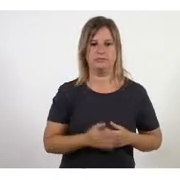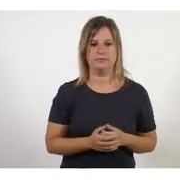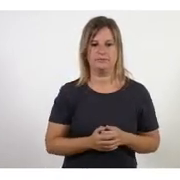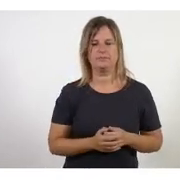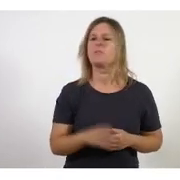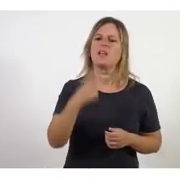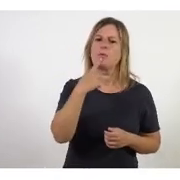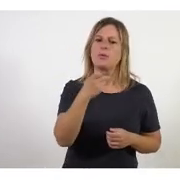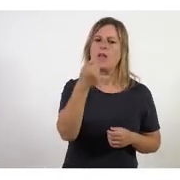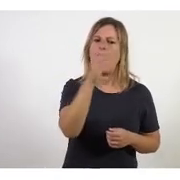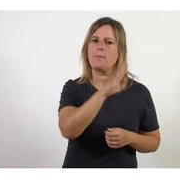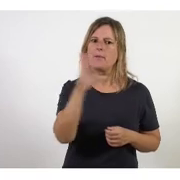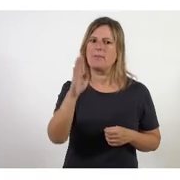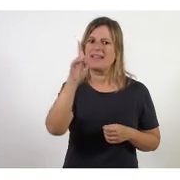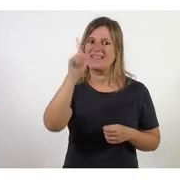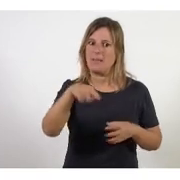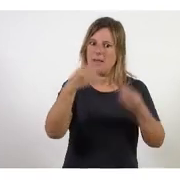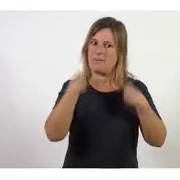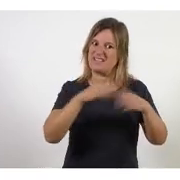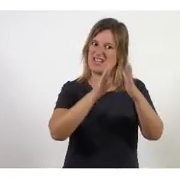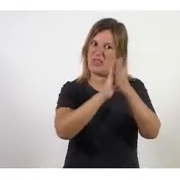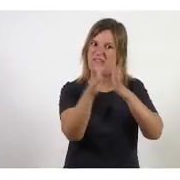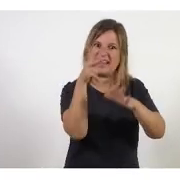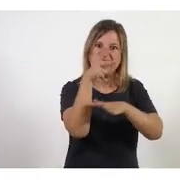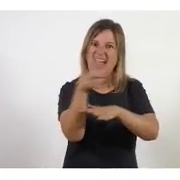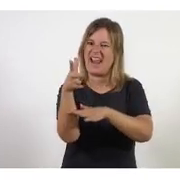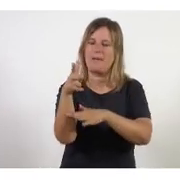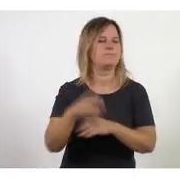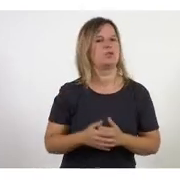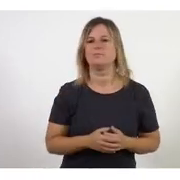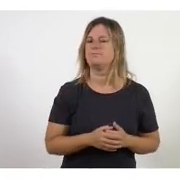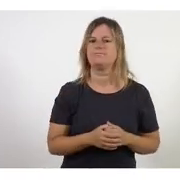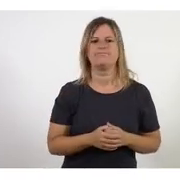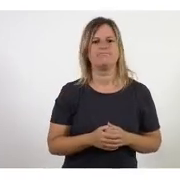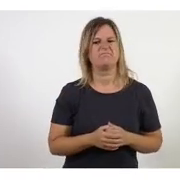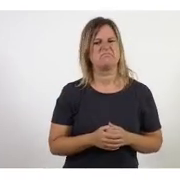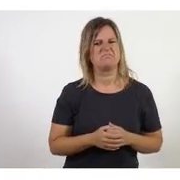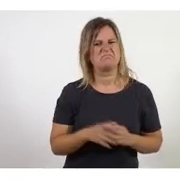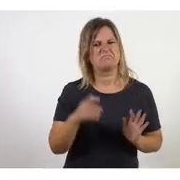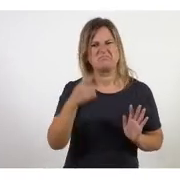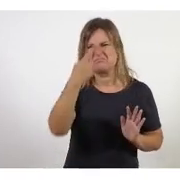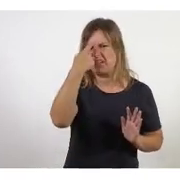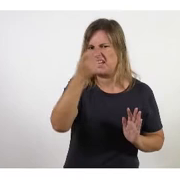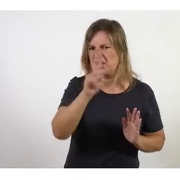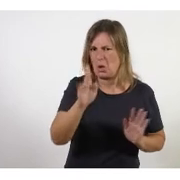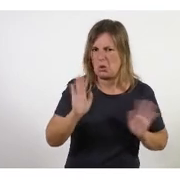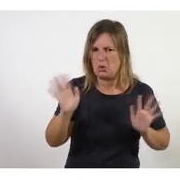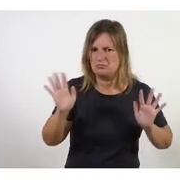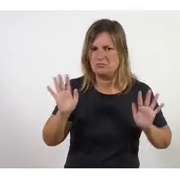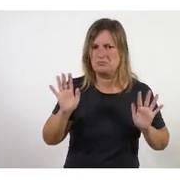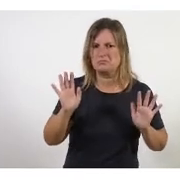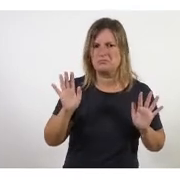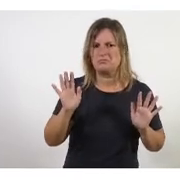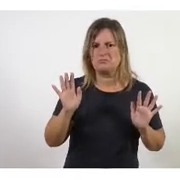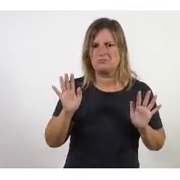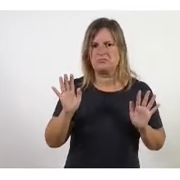si l'aplicació també serveix per gravar vídeo. No. Que jo sàpiga, o no ho he fet servir, però en qualsevol cas, la